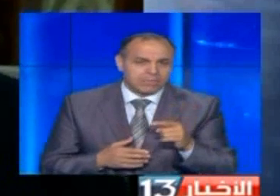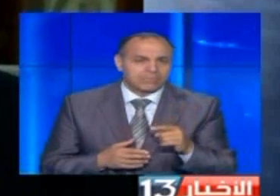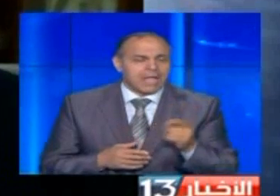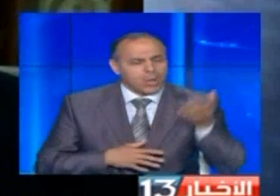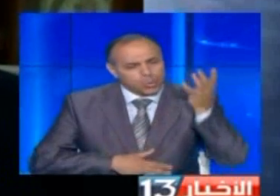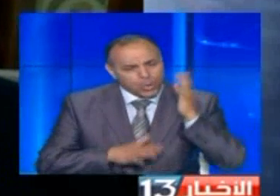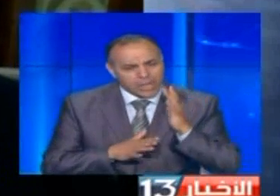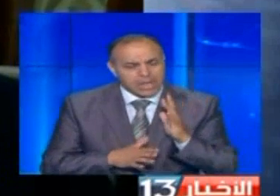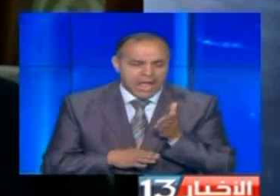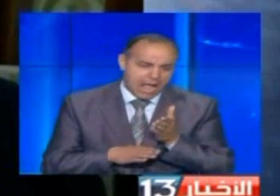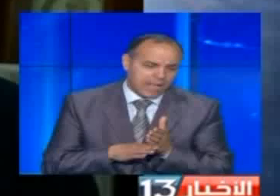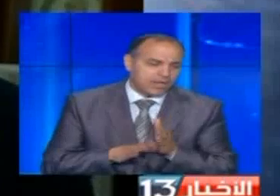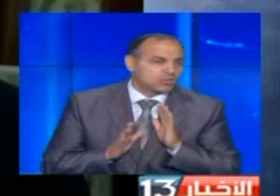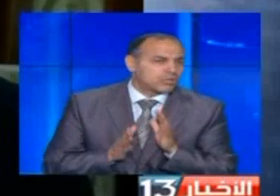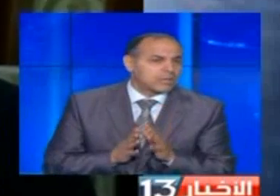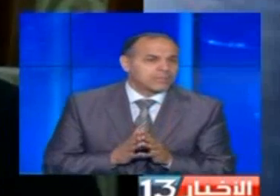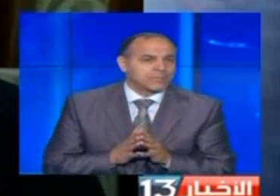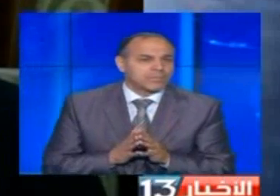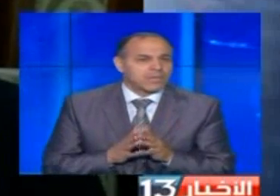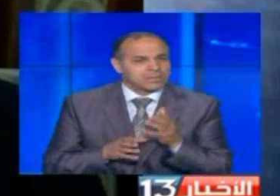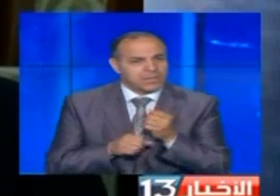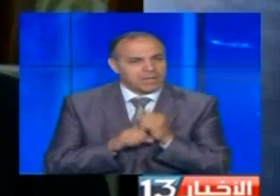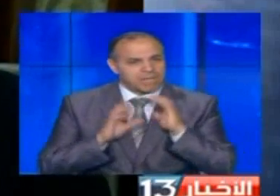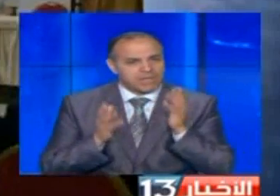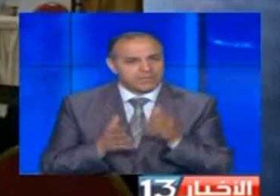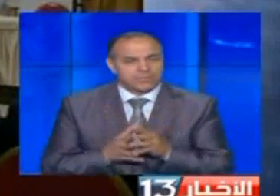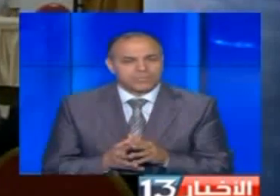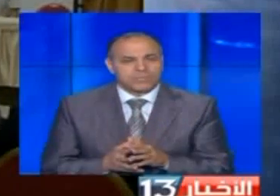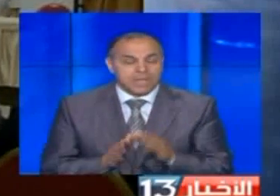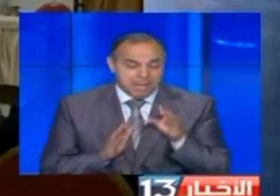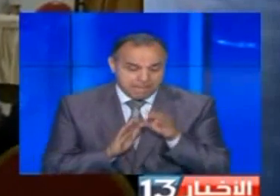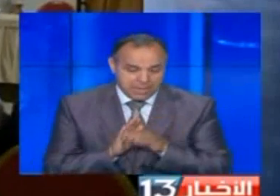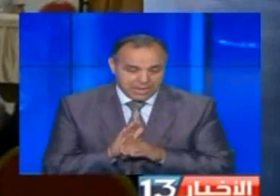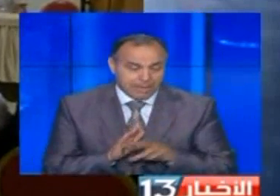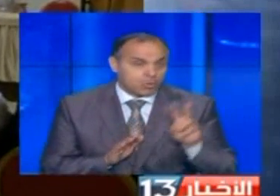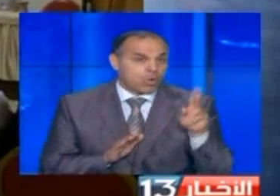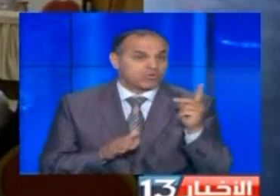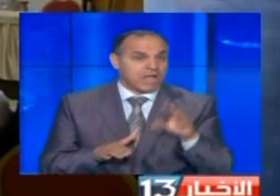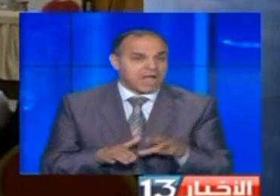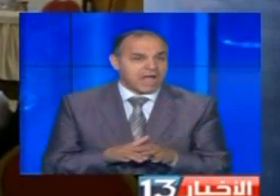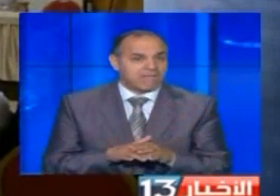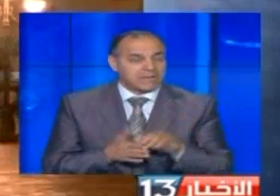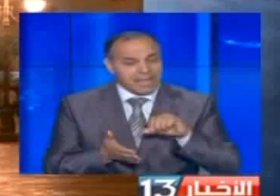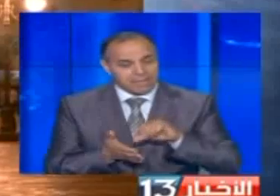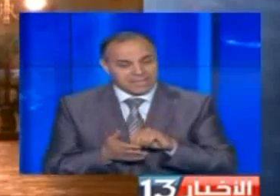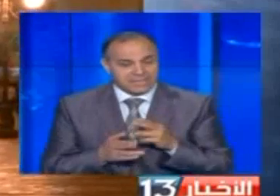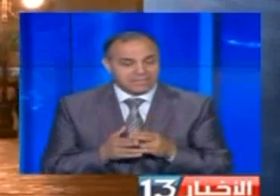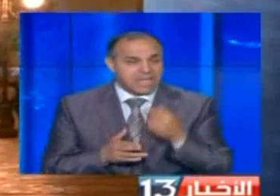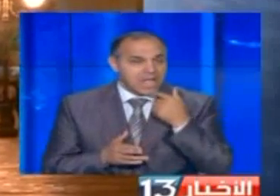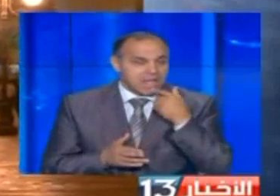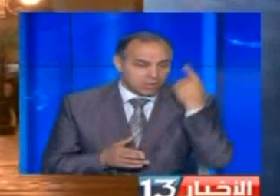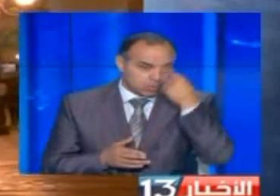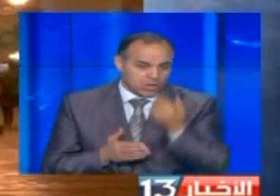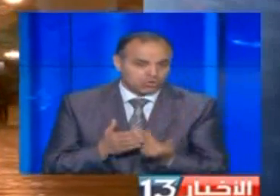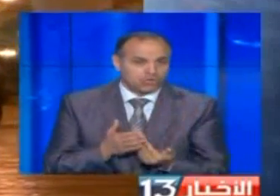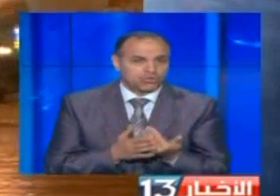التراثية تكون مؤهلة معناها باش تحتضن التظاهرات هذه. برنامج الدورة 21 لمهرجان المدينة يعكس رغبة جدية